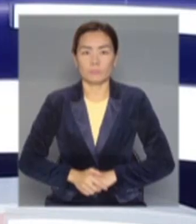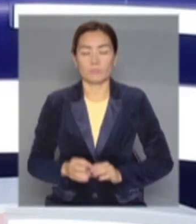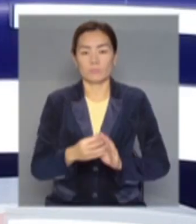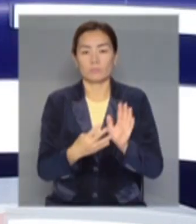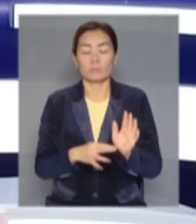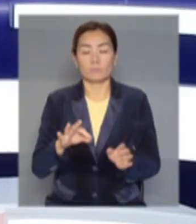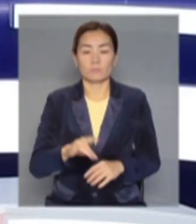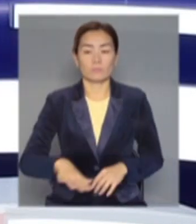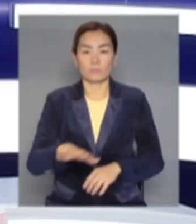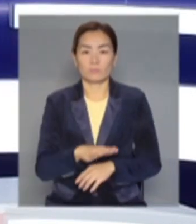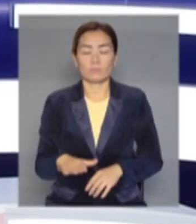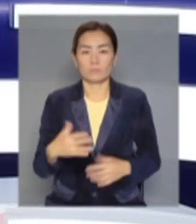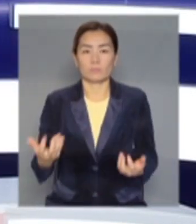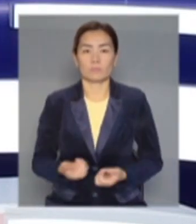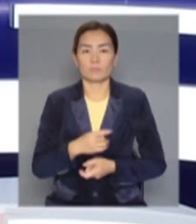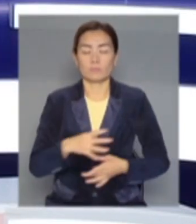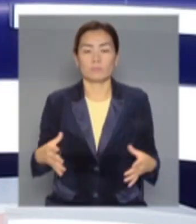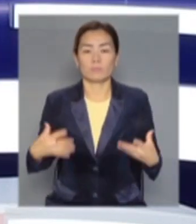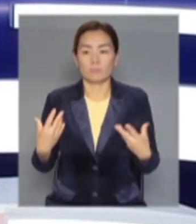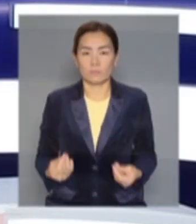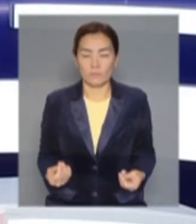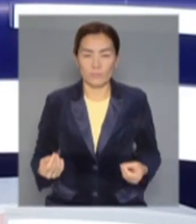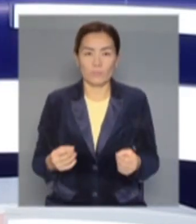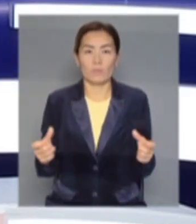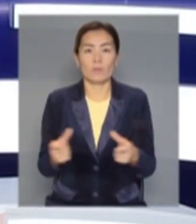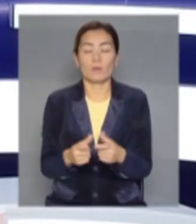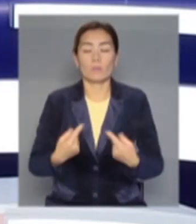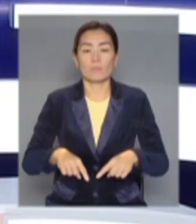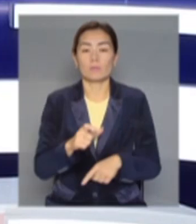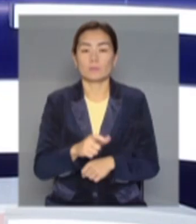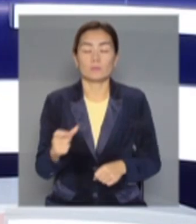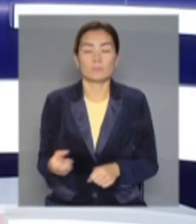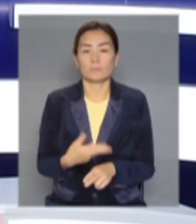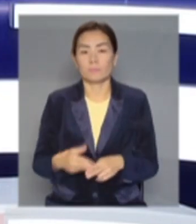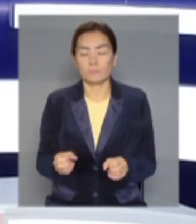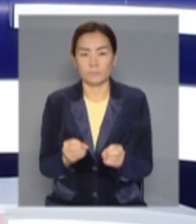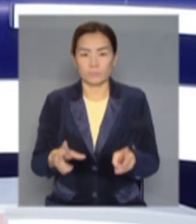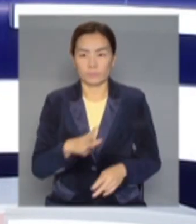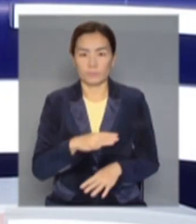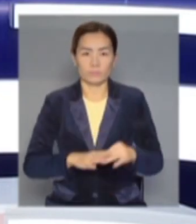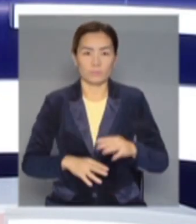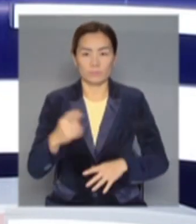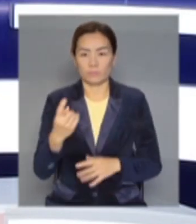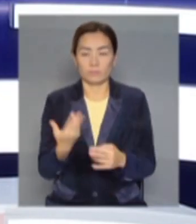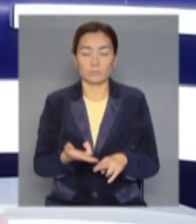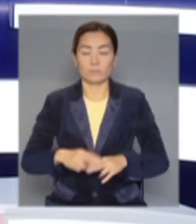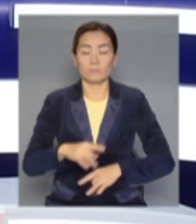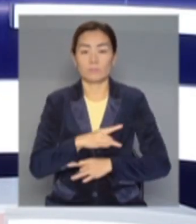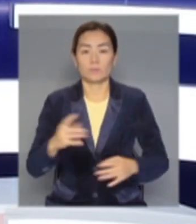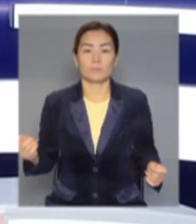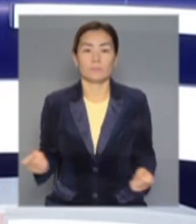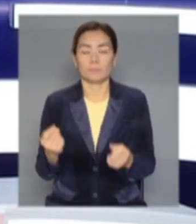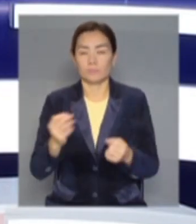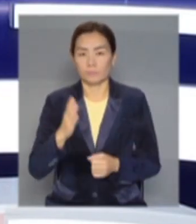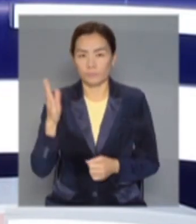19 қазан еліміздегі құтқарушылардың кәсіби мерекесі. Төтенше жағдайда адам жанының арашасы бола білген мамандық иелері бұл мейрамды ерекше